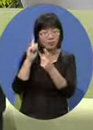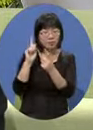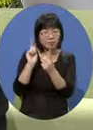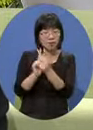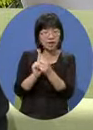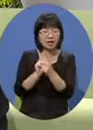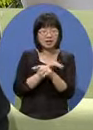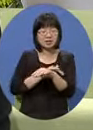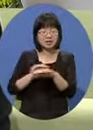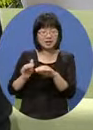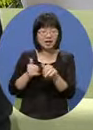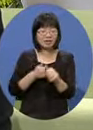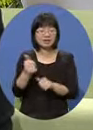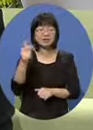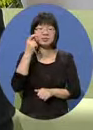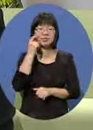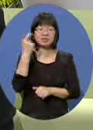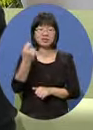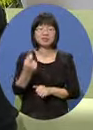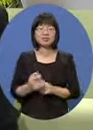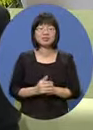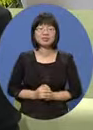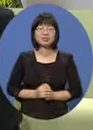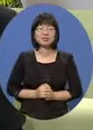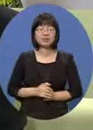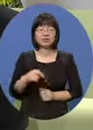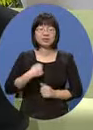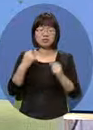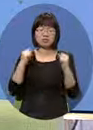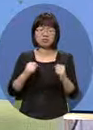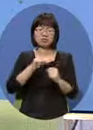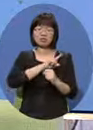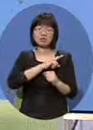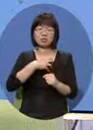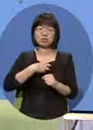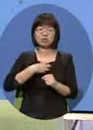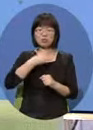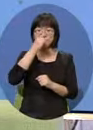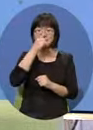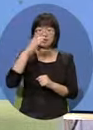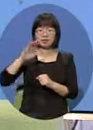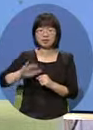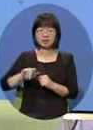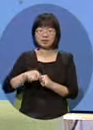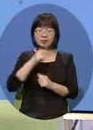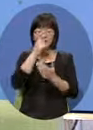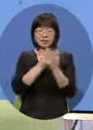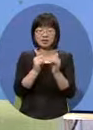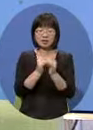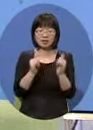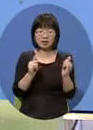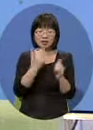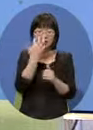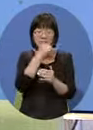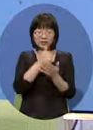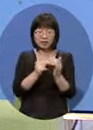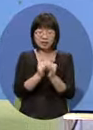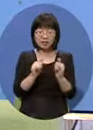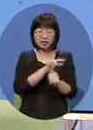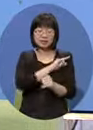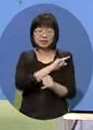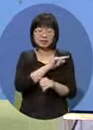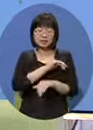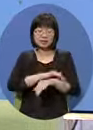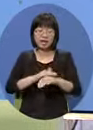잘 떨쳐버리기 어려워하는 것 같습니다. 네. 아, 역시 이거 혼자 있는 게 가장 위험한 건데 그러네요. 그렇다면은 범죄가 이런 성범죄가 가장 잘